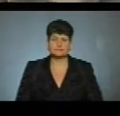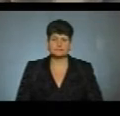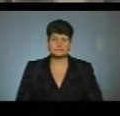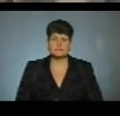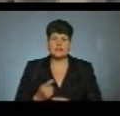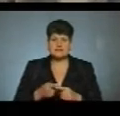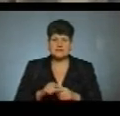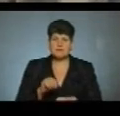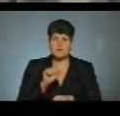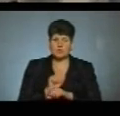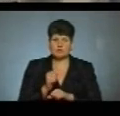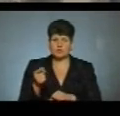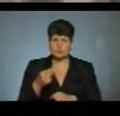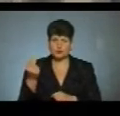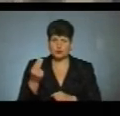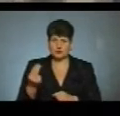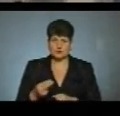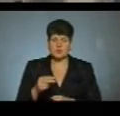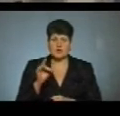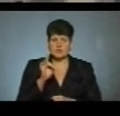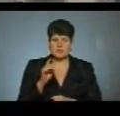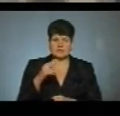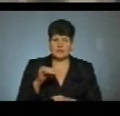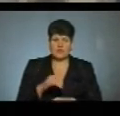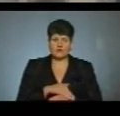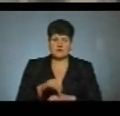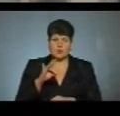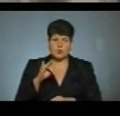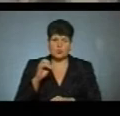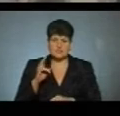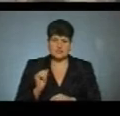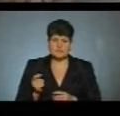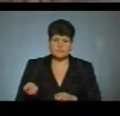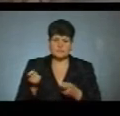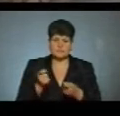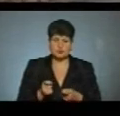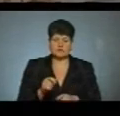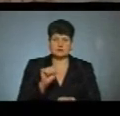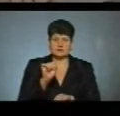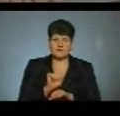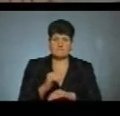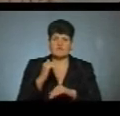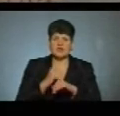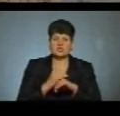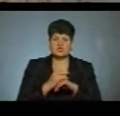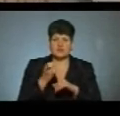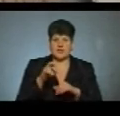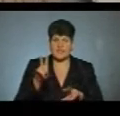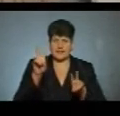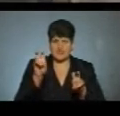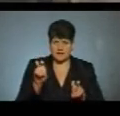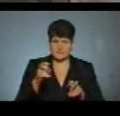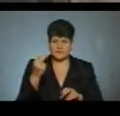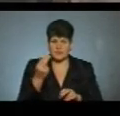Це балкон тернопільського художника Рустама Давлетова на вулиці Руській. Він виносить на балкон картину «Вечірня». Рустам Давлетов